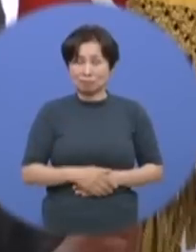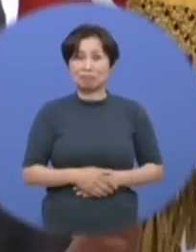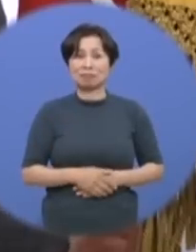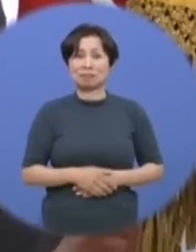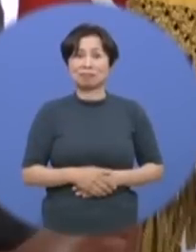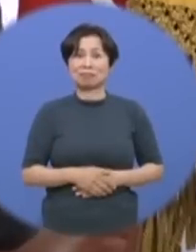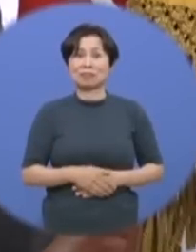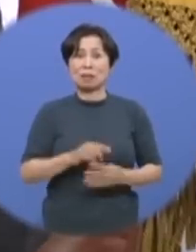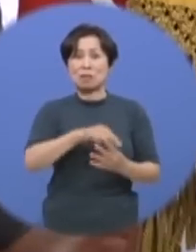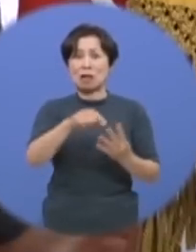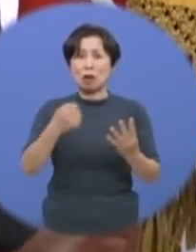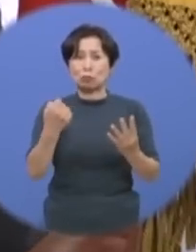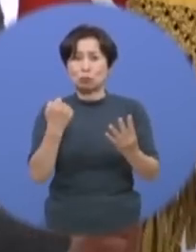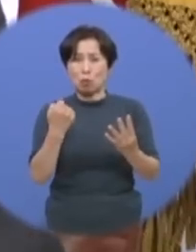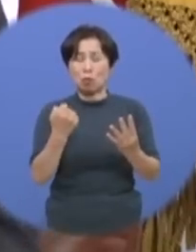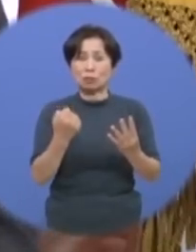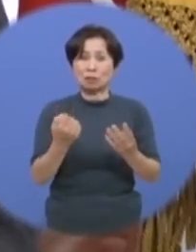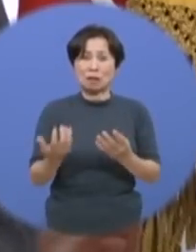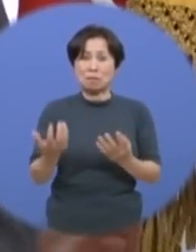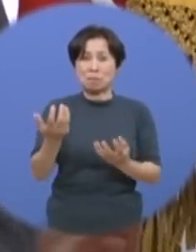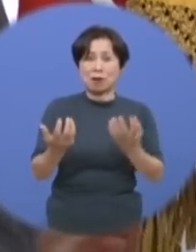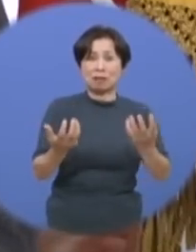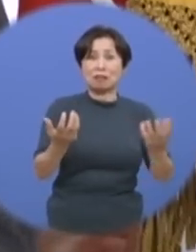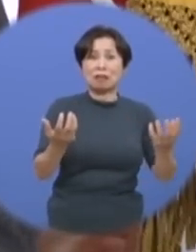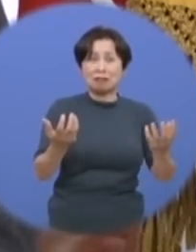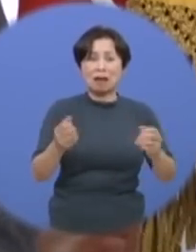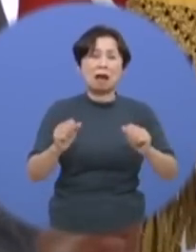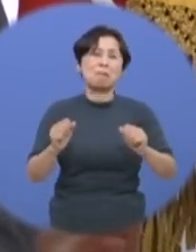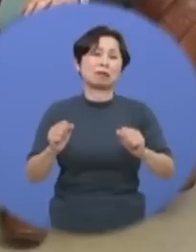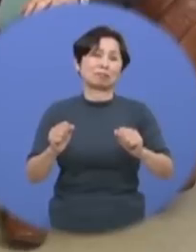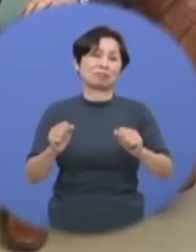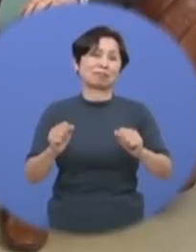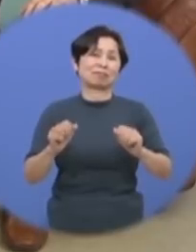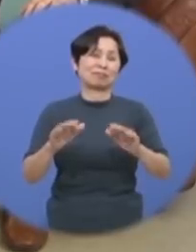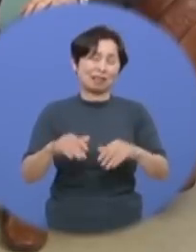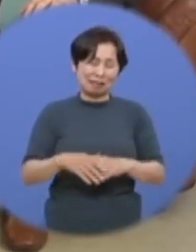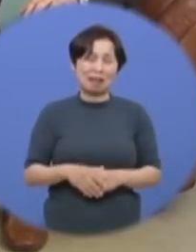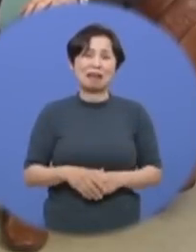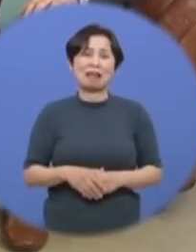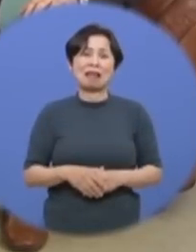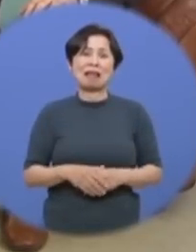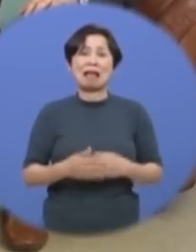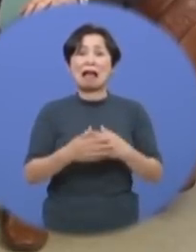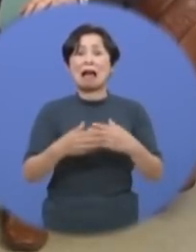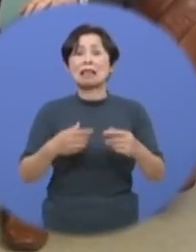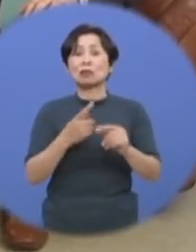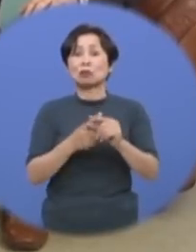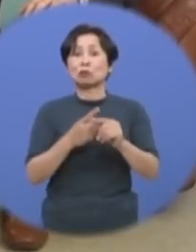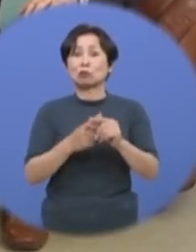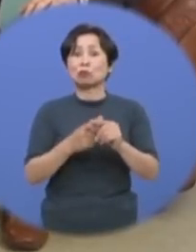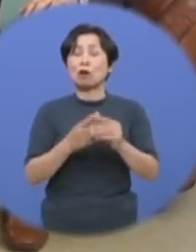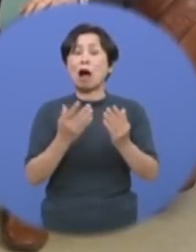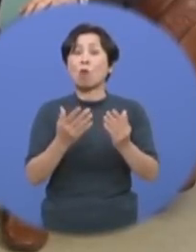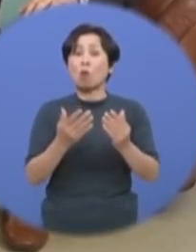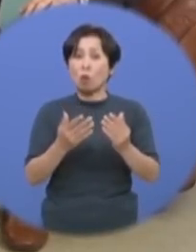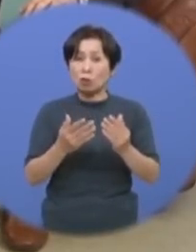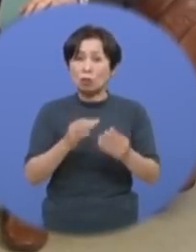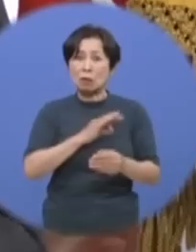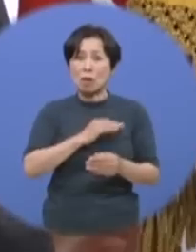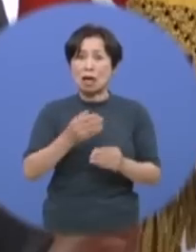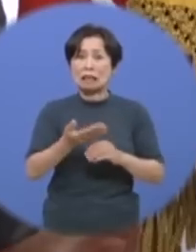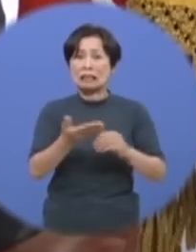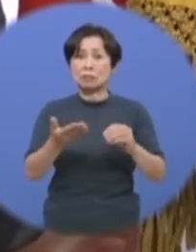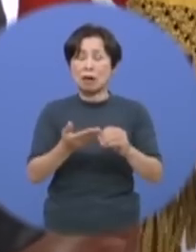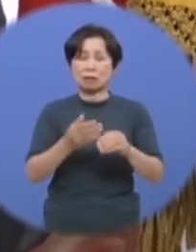こう強いのは続々と出てきて頑張るんですね改装中学校の嶋選手なんて凄いのはいたり